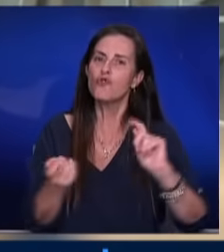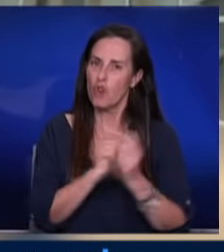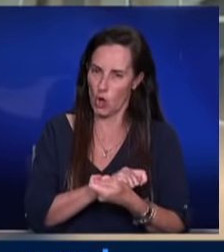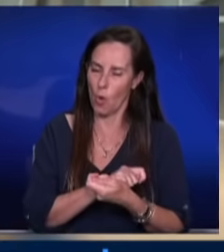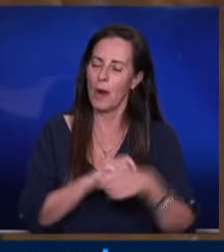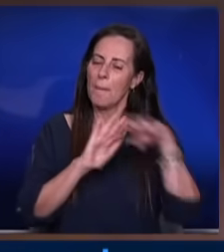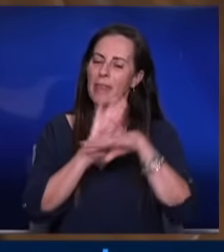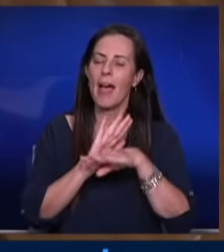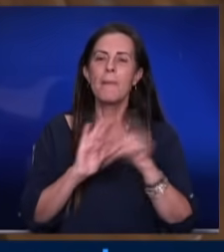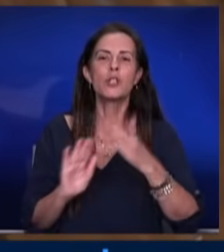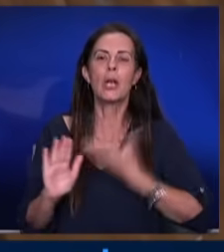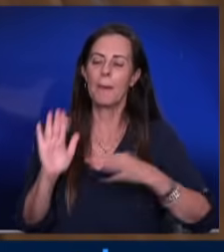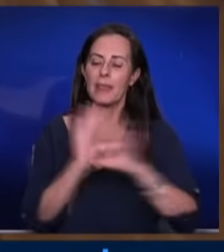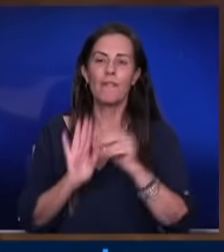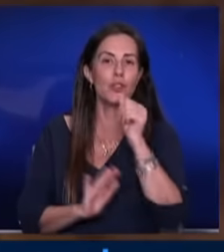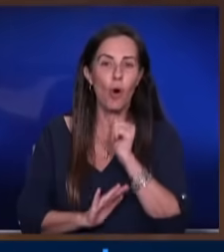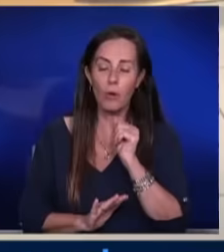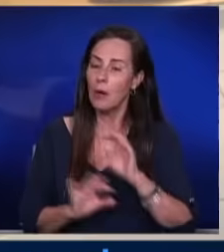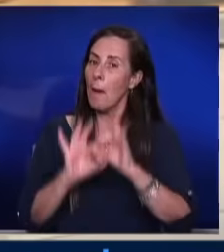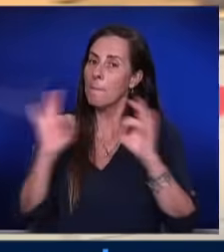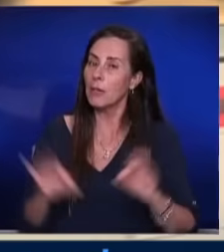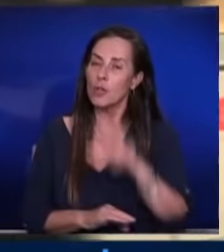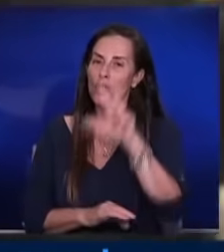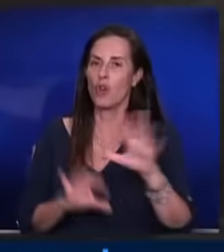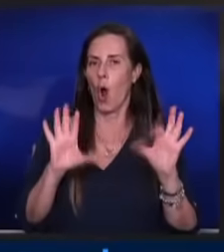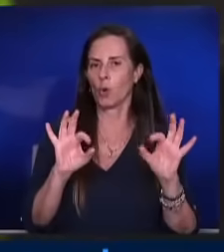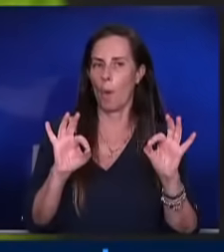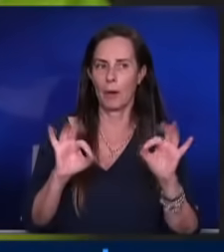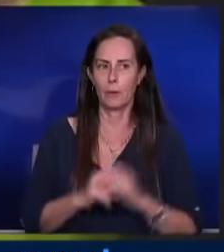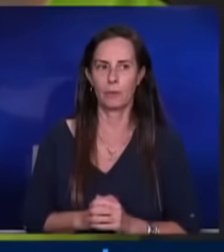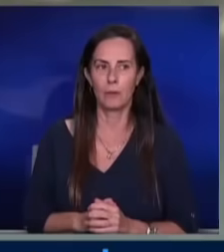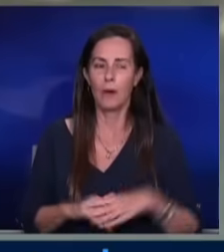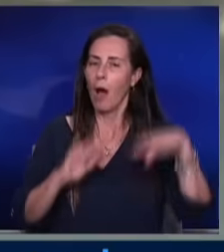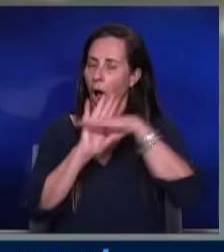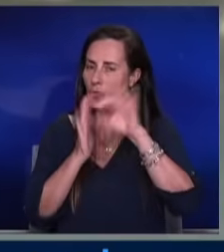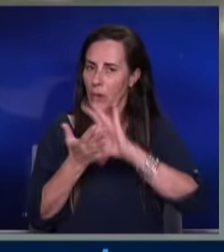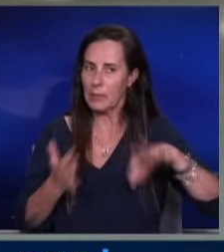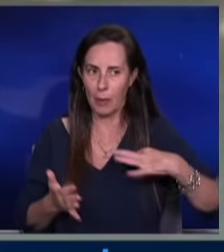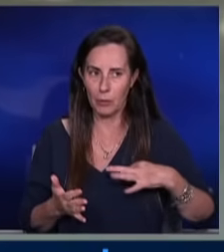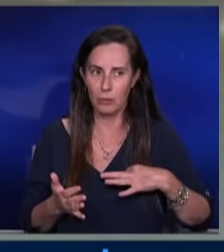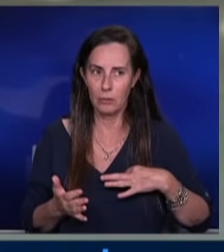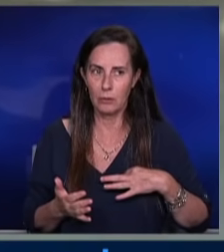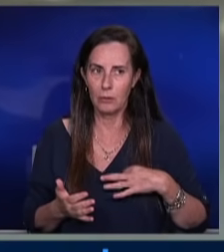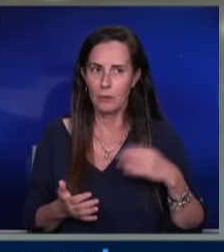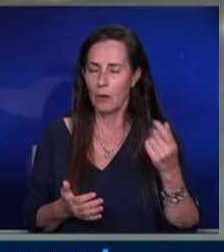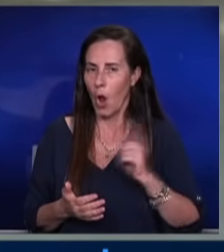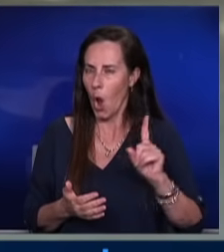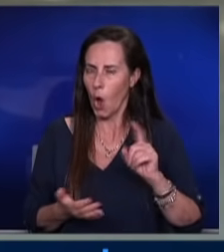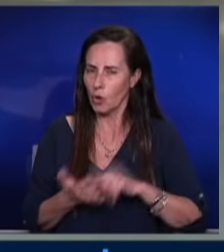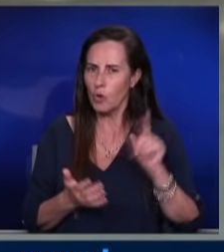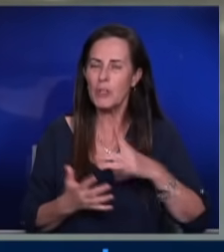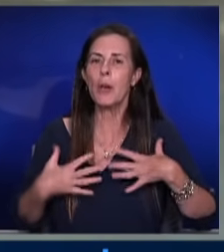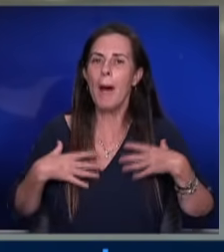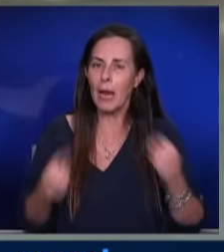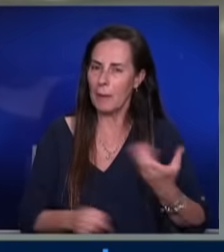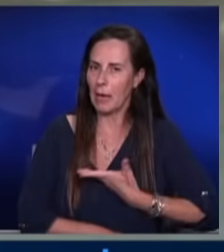בתנאי הזכאות לתו הירוק, החל משלושה באוקטובר. ההוראות של משרד הבריאות למעשה לא דרשו ממחלימים